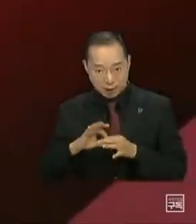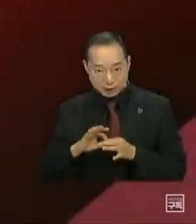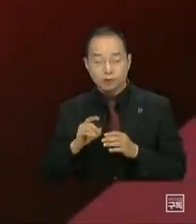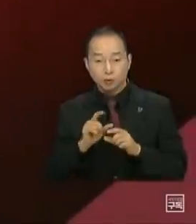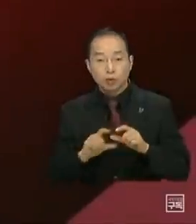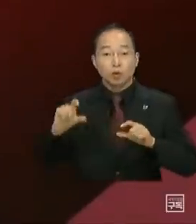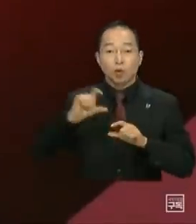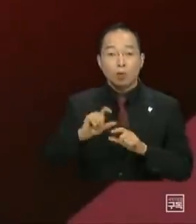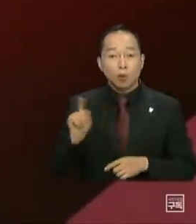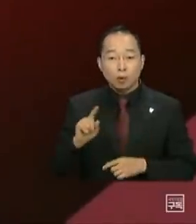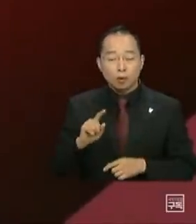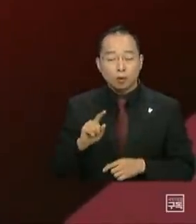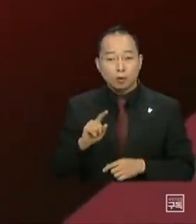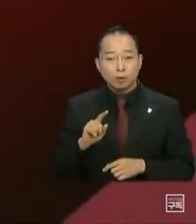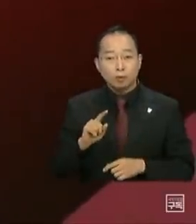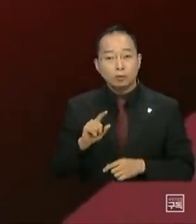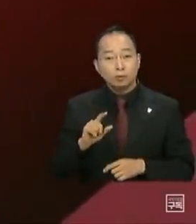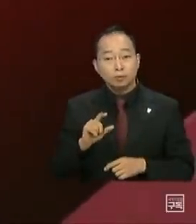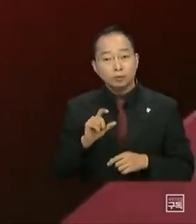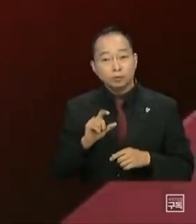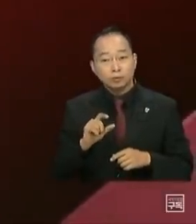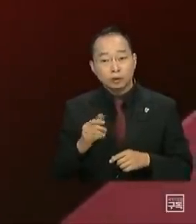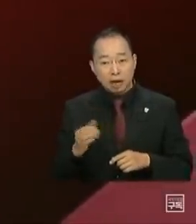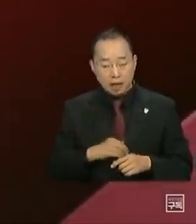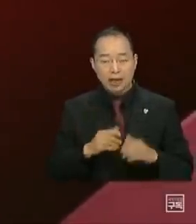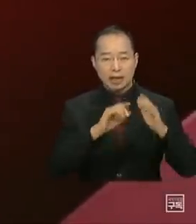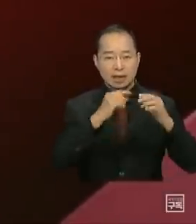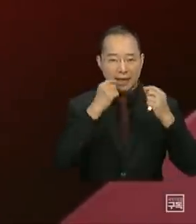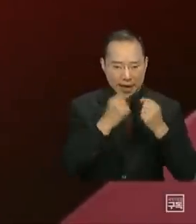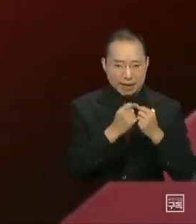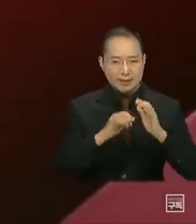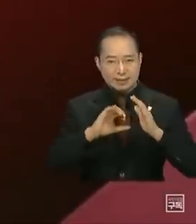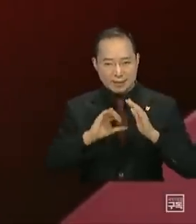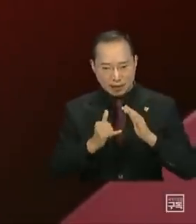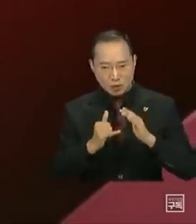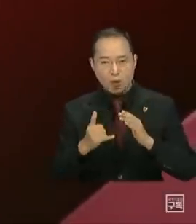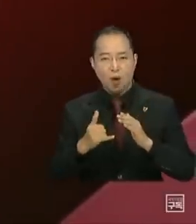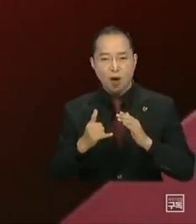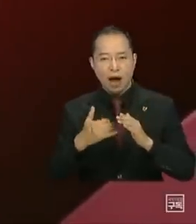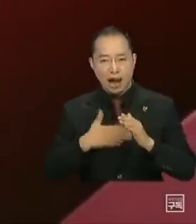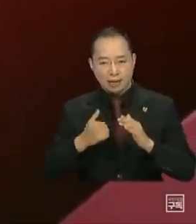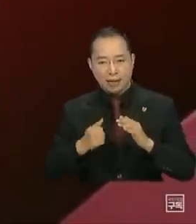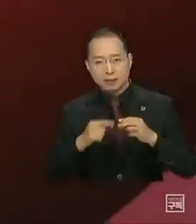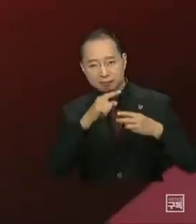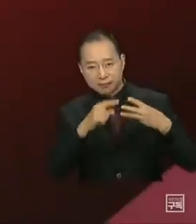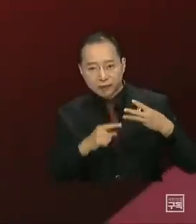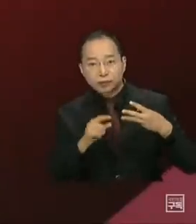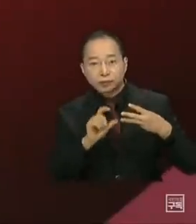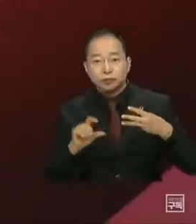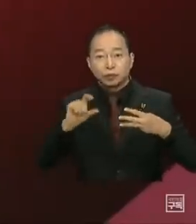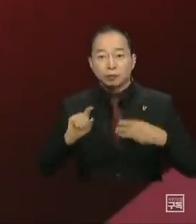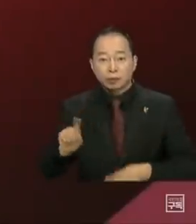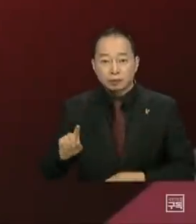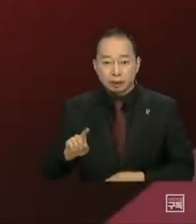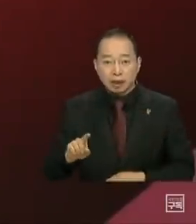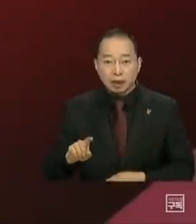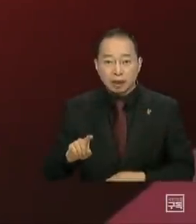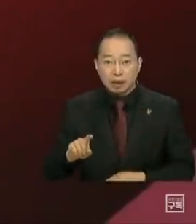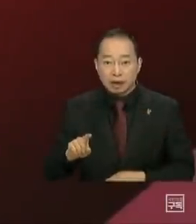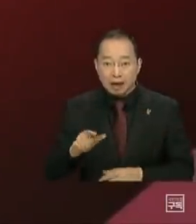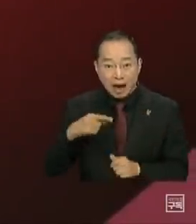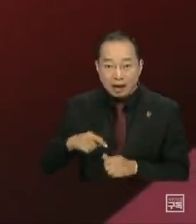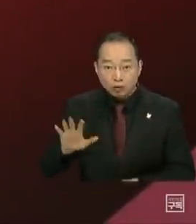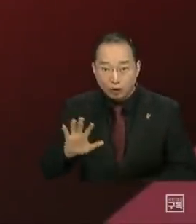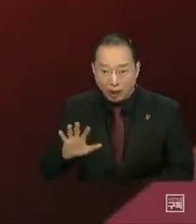대통령이 도덕성에 문제되는 건 없겠습니까? 원 의원님이 좀 가르쳐 주시면 제가 가르치는 문제는 아니고 제가 말씀드릴게요. 예, 예. 뭐